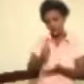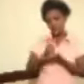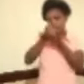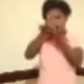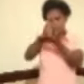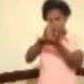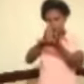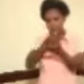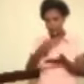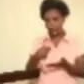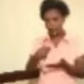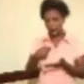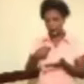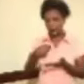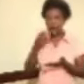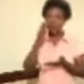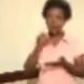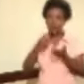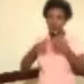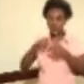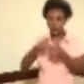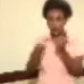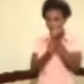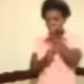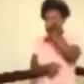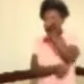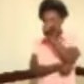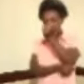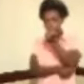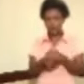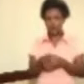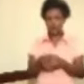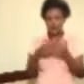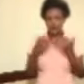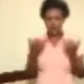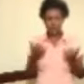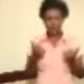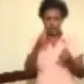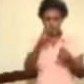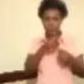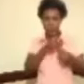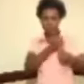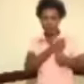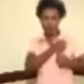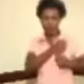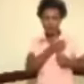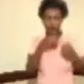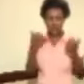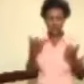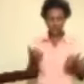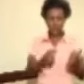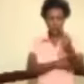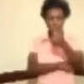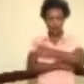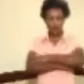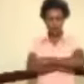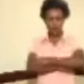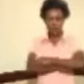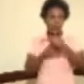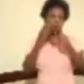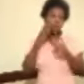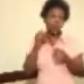l'aller, mais faut ne pas oublier que nous avons besoin de nos moments. Parce qu'on avait détruit notre armée, donc nous avons besoin de sécurité. Aujourd'hui, la MINUSTA elle-même a un plan de